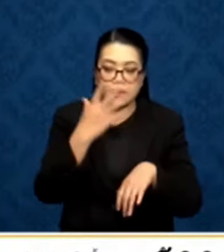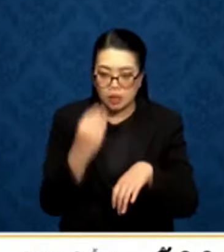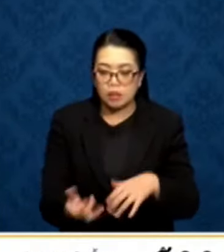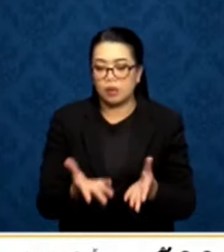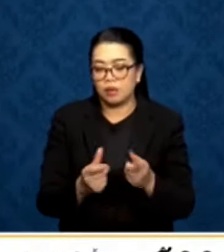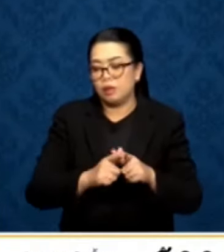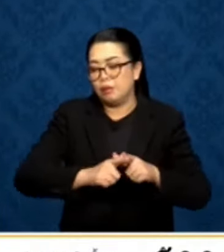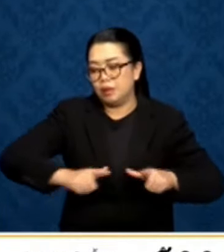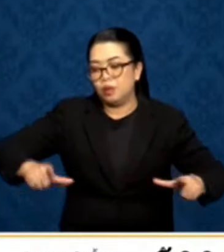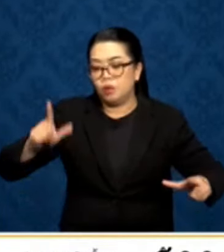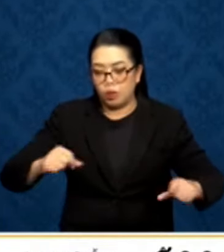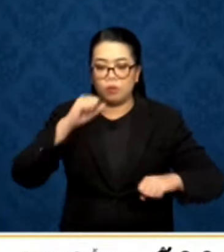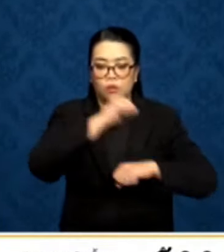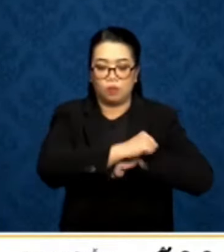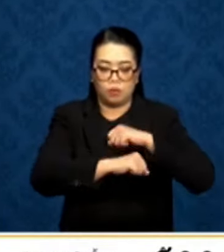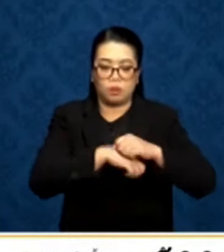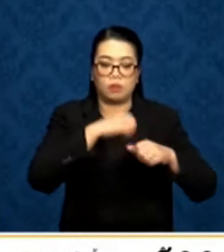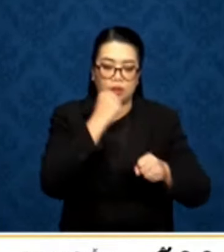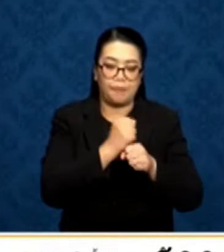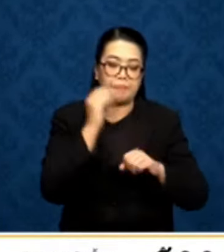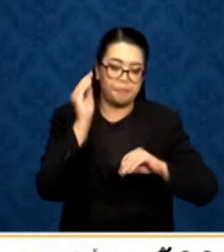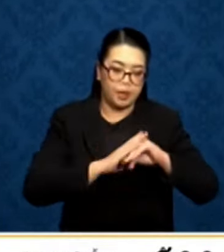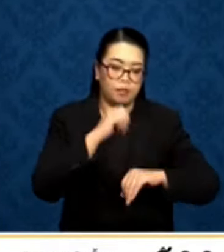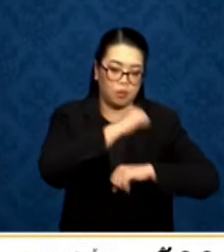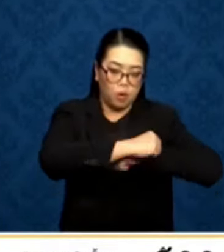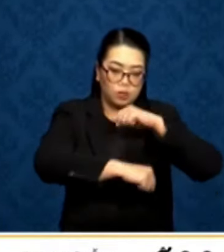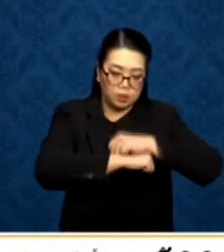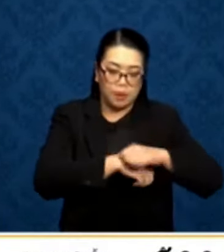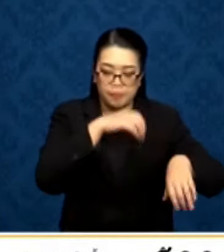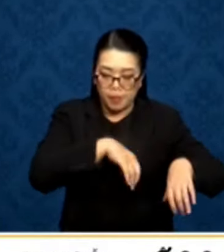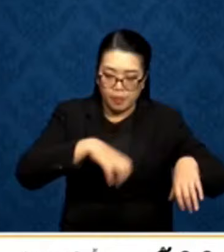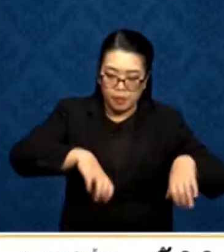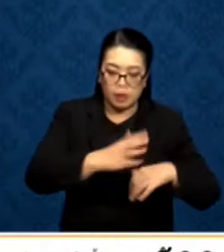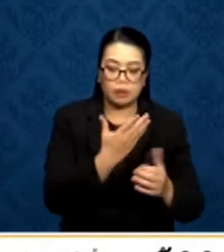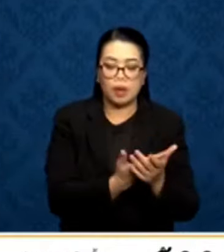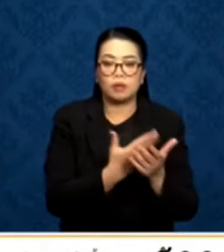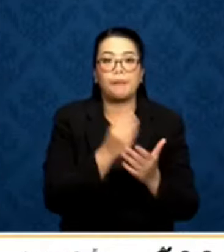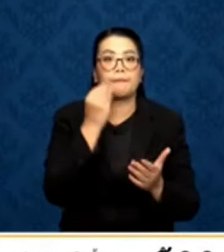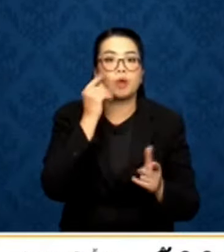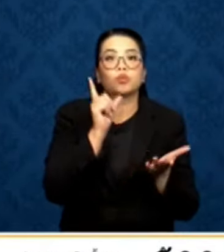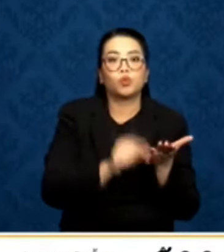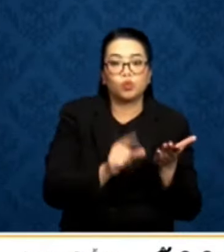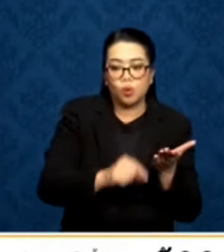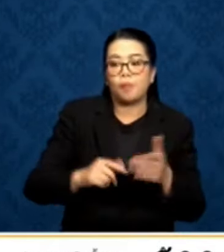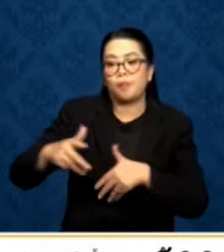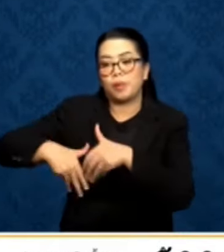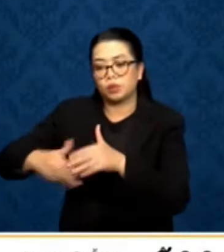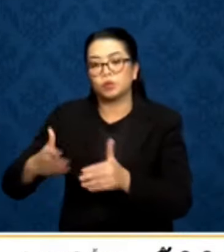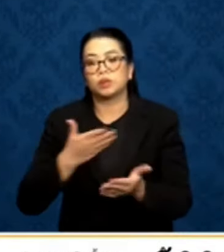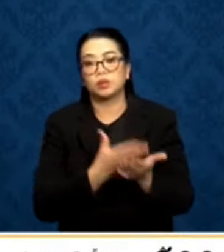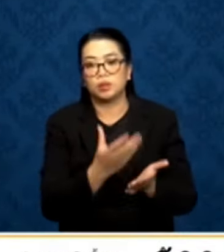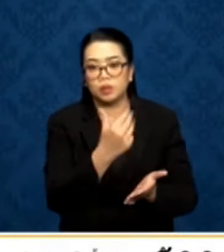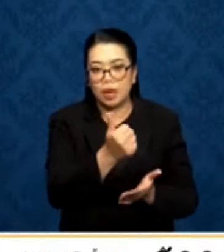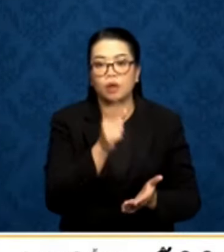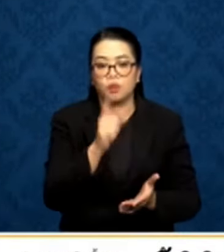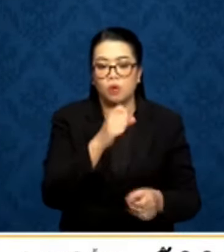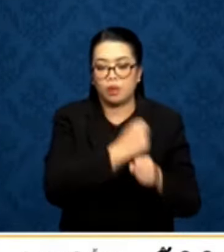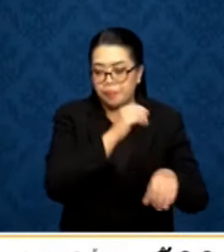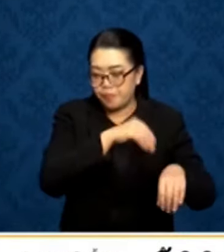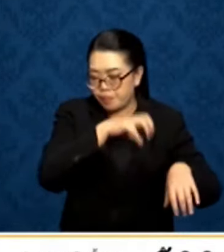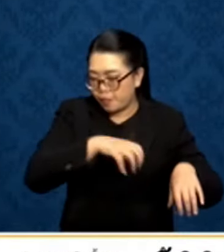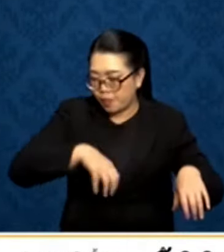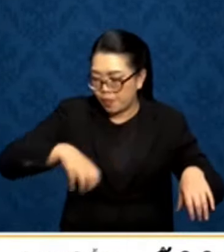ต้องเ่อตอบสนองต่อความต้องการนะครับที่อยู่ในราคาที่จับต้องได้ให้กับพี่น้องประชาชนนั้นมากพอสมควรนะครับ